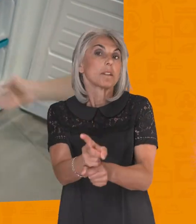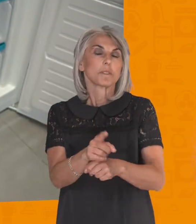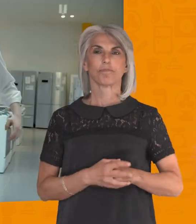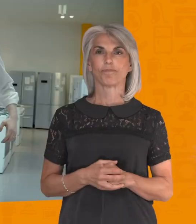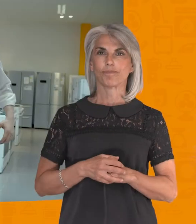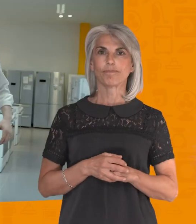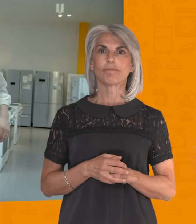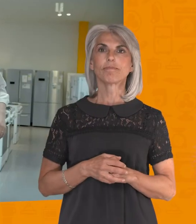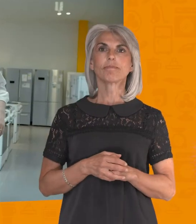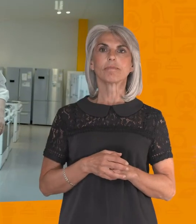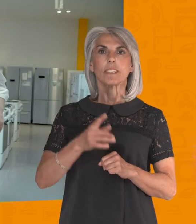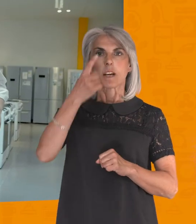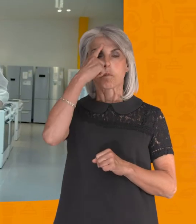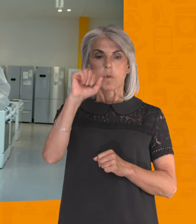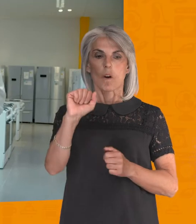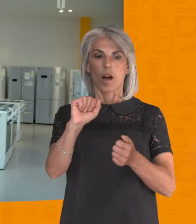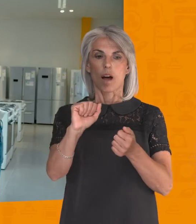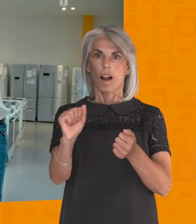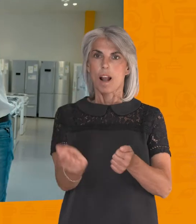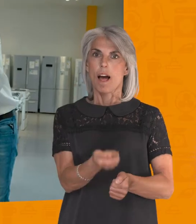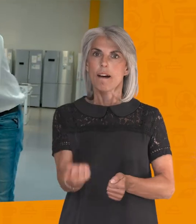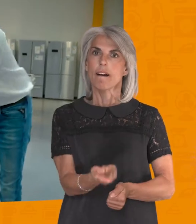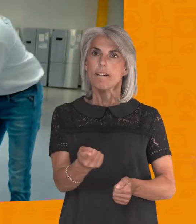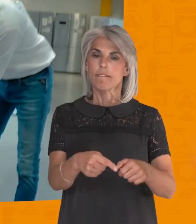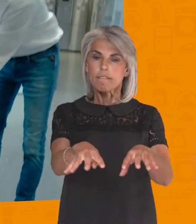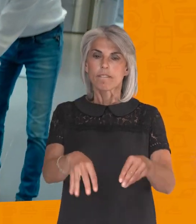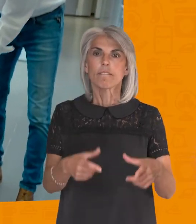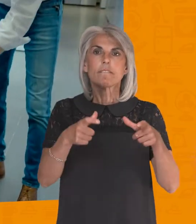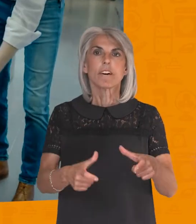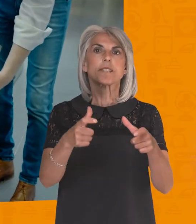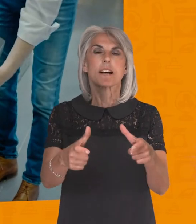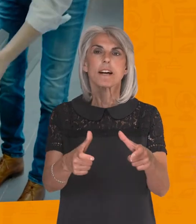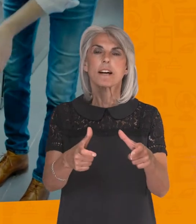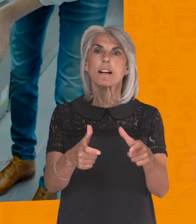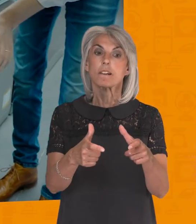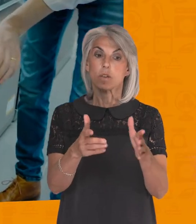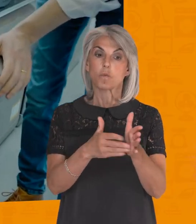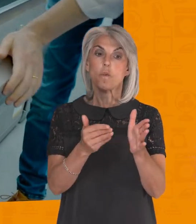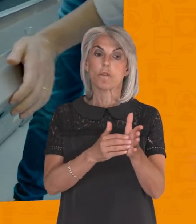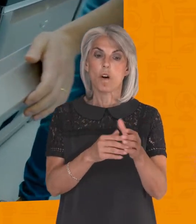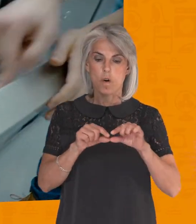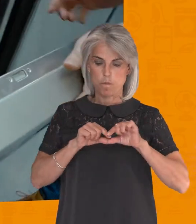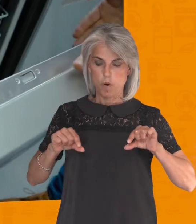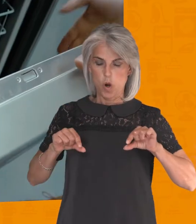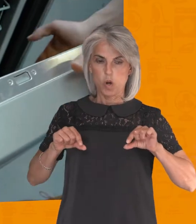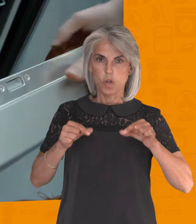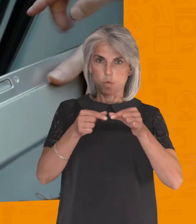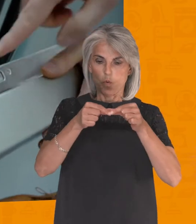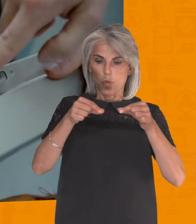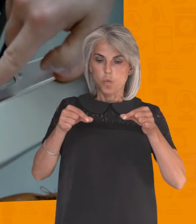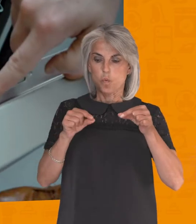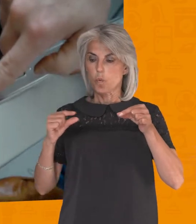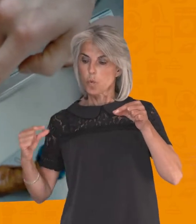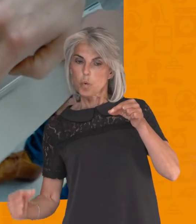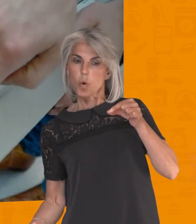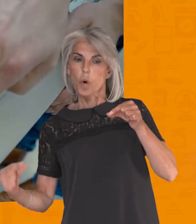appareil pour votre lave-vaisselle ça sert rarement des étiquettes souvent elles se trouvent sur la porte au dessus ou sur le côté